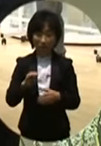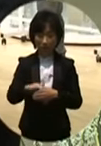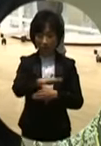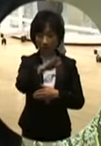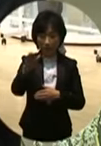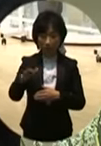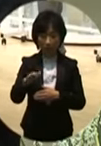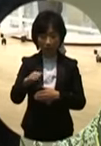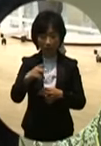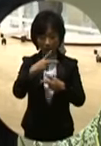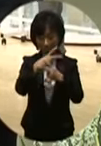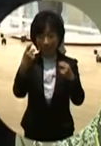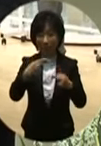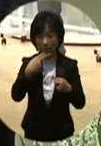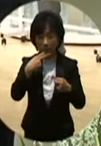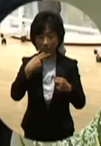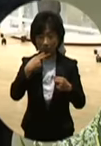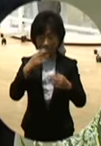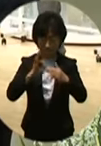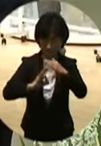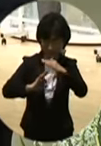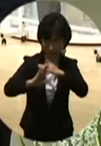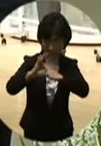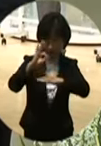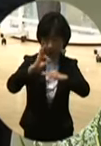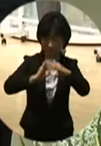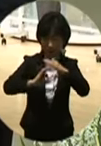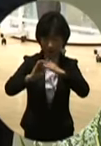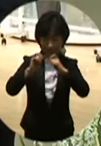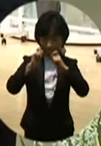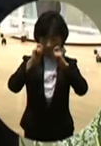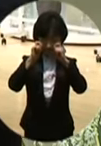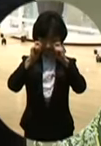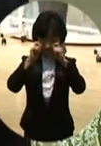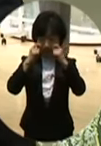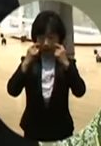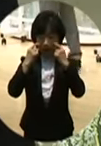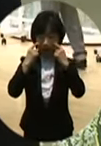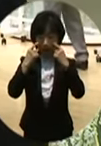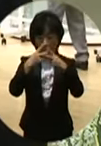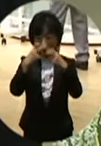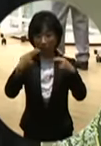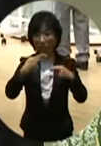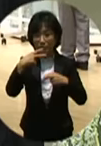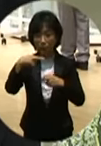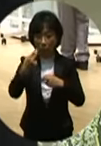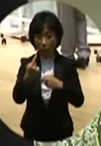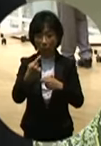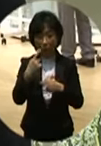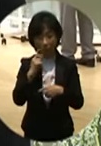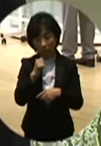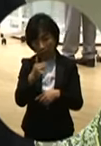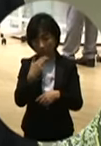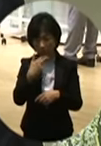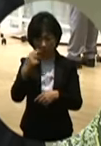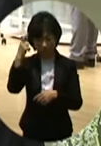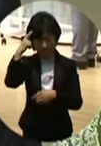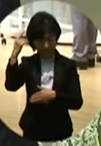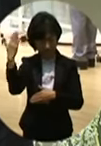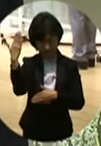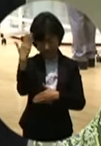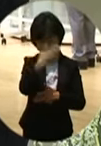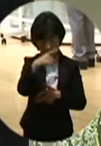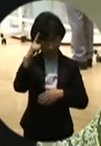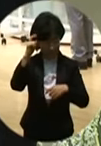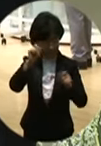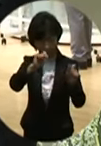때 막 굉장히 막 맑아지잖아요. Then even if you stayed up all night, when you're worshiping God on Sundays, your mind will be so